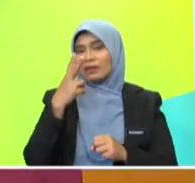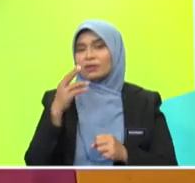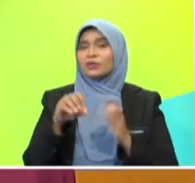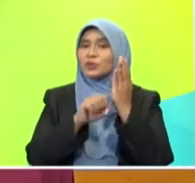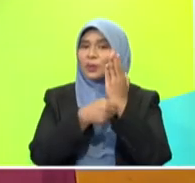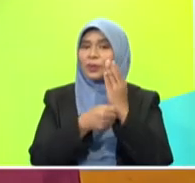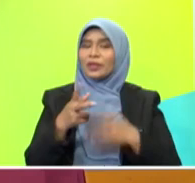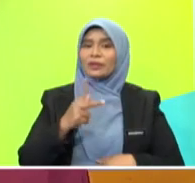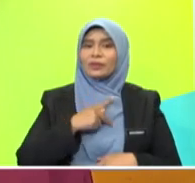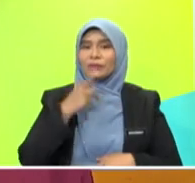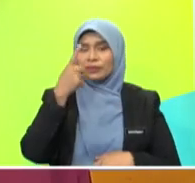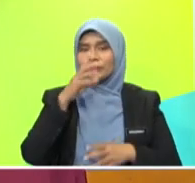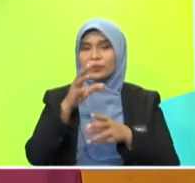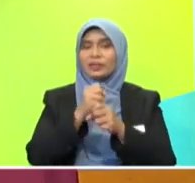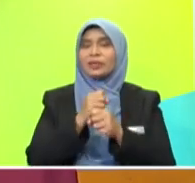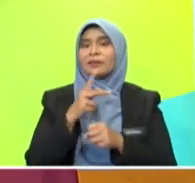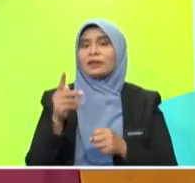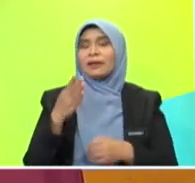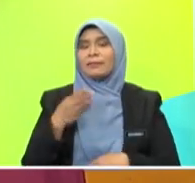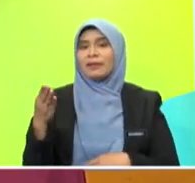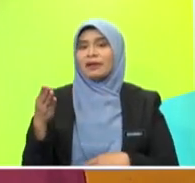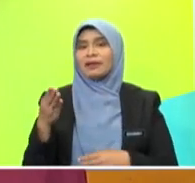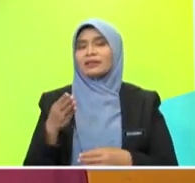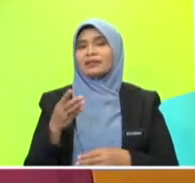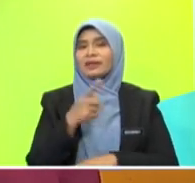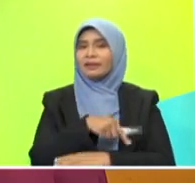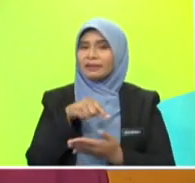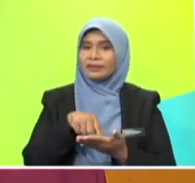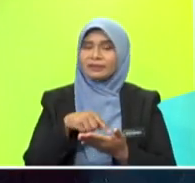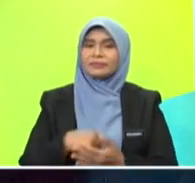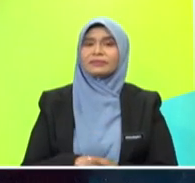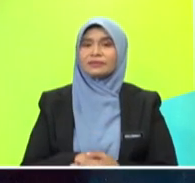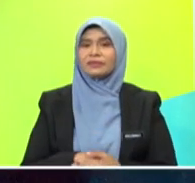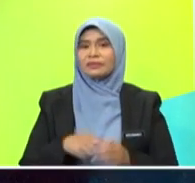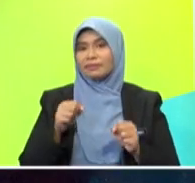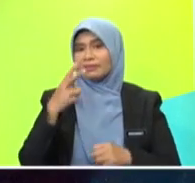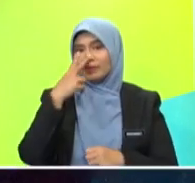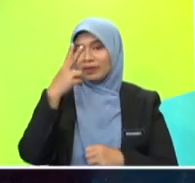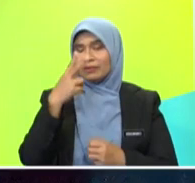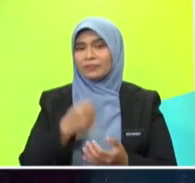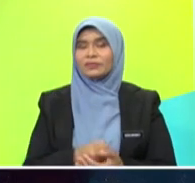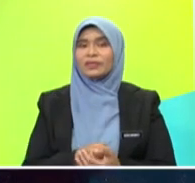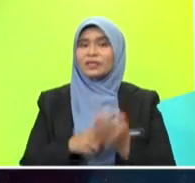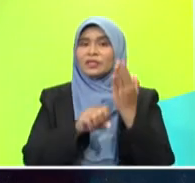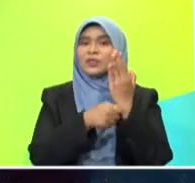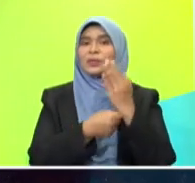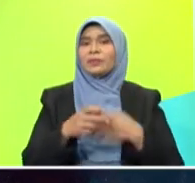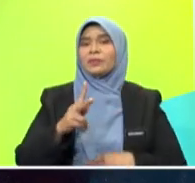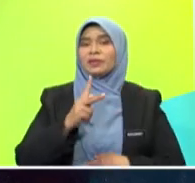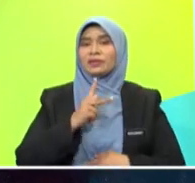untuk mendapatkan bahan-bahan pengajaran hari ini oke sumberku